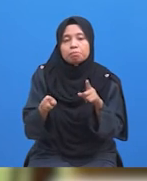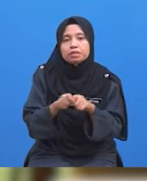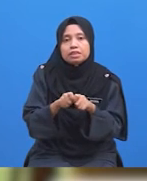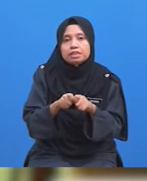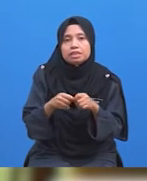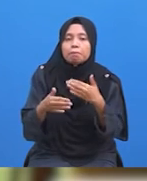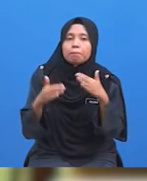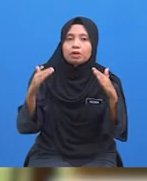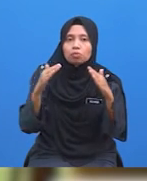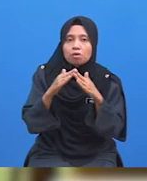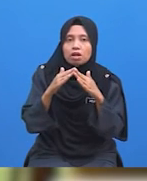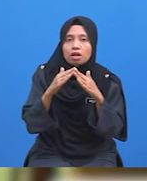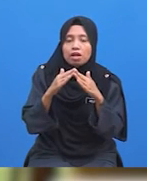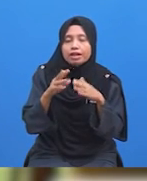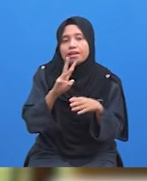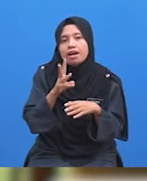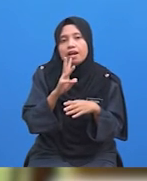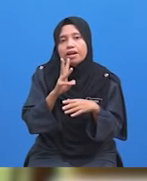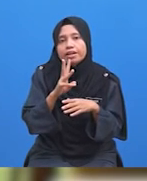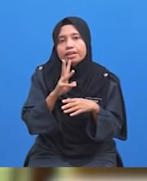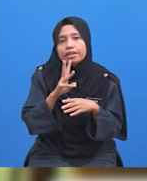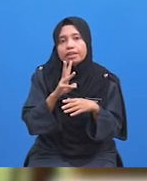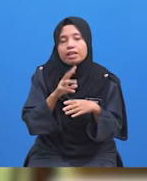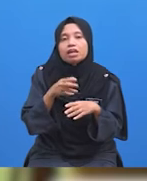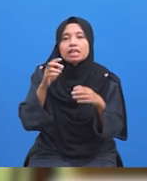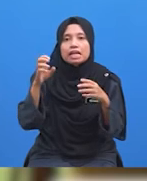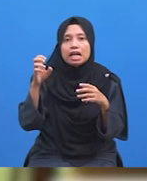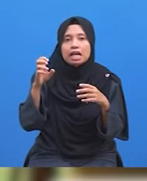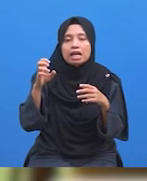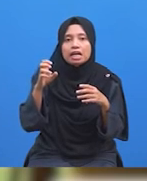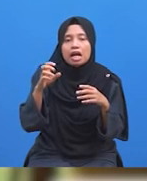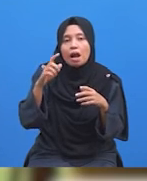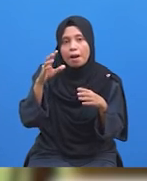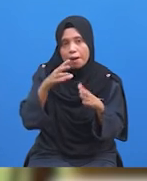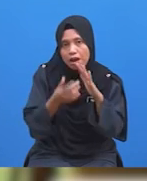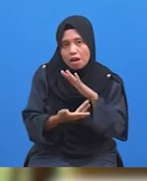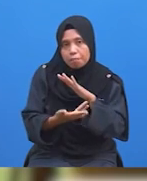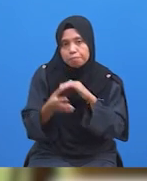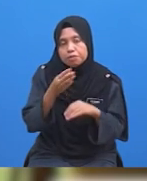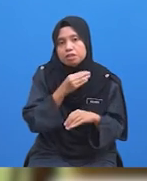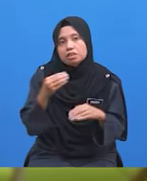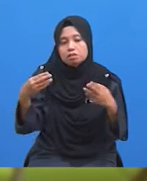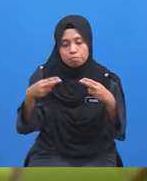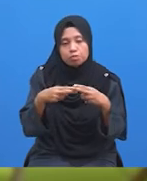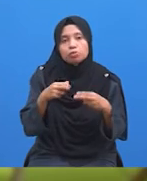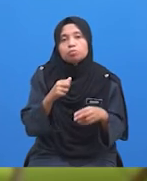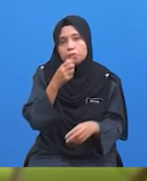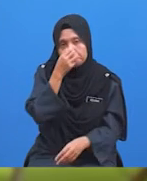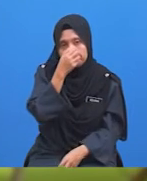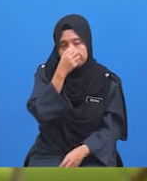Perumahan terancang bekalan air bekalan elektrik jaringan pengangkutan dan Perhubungan